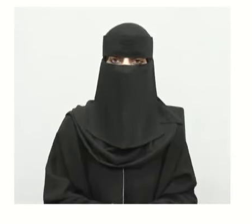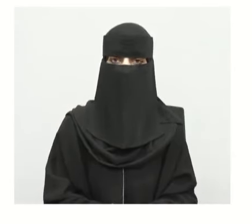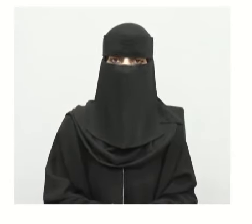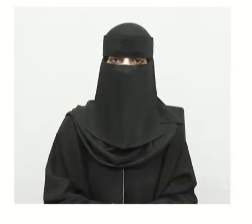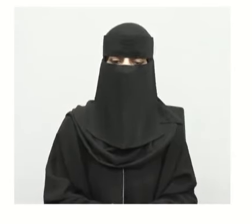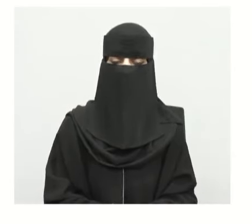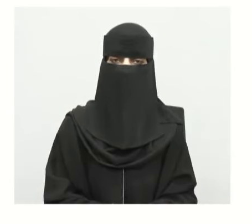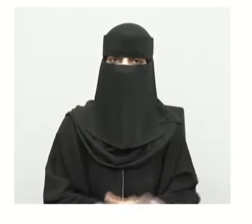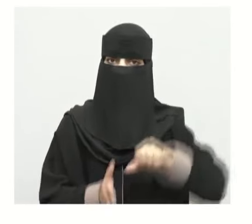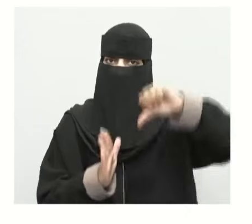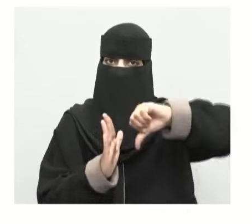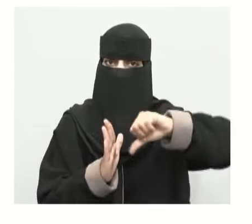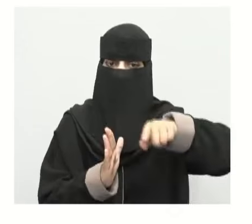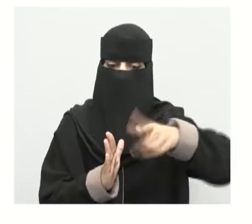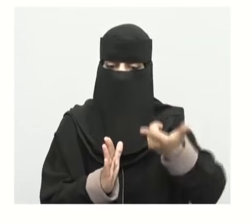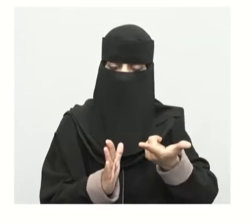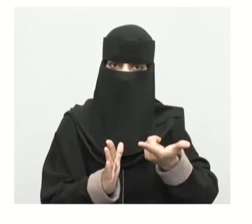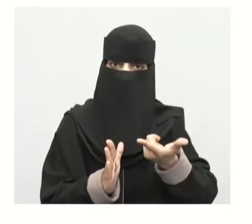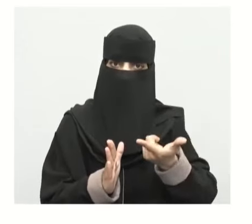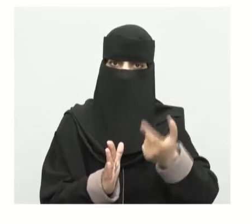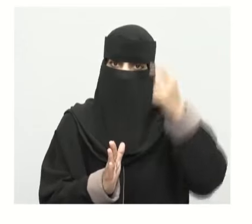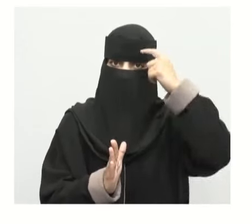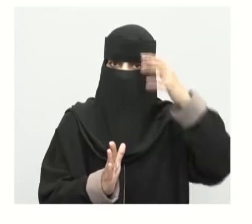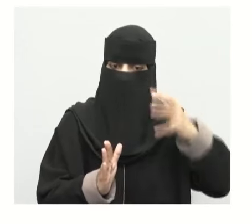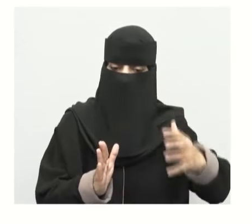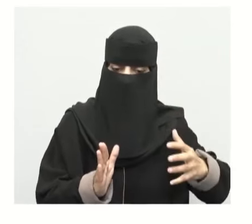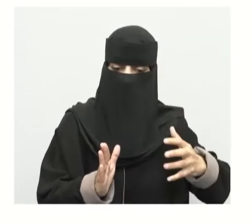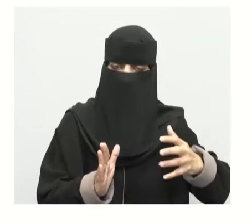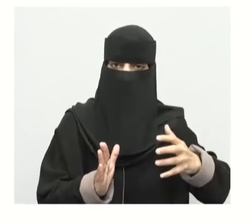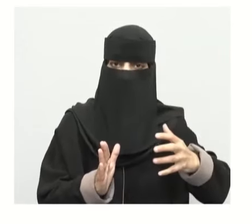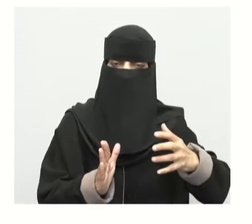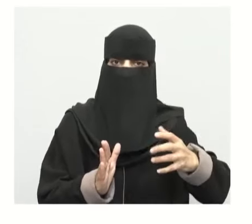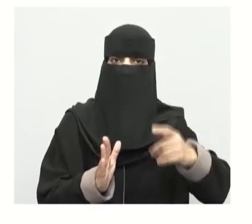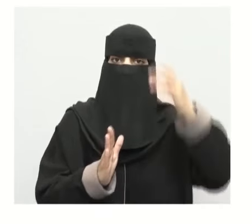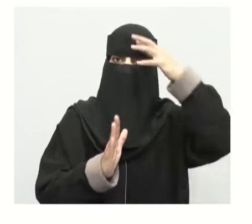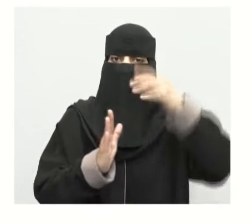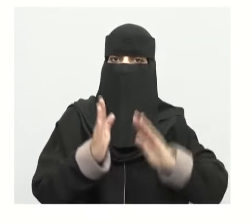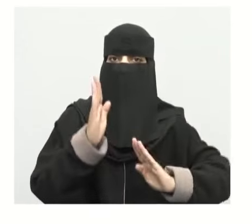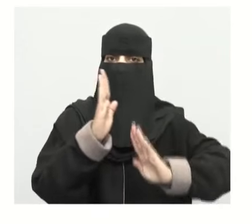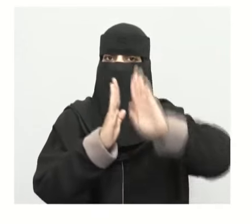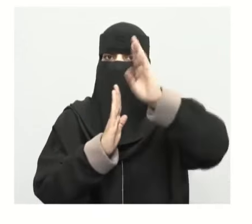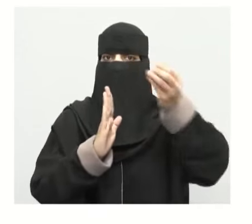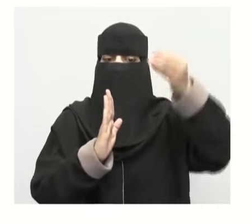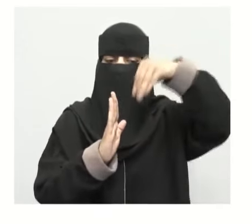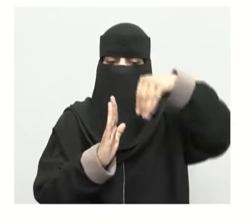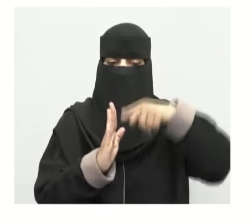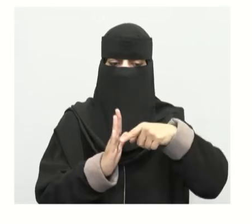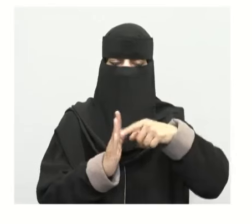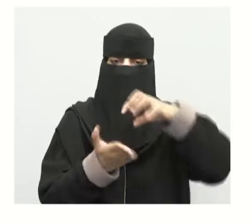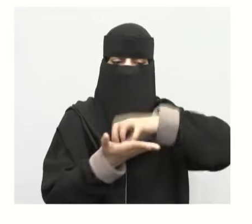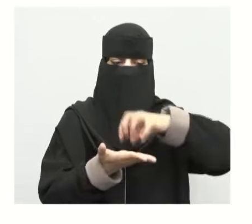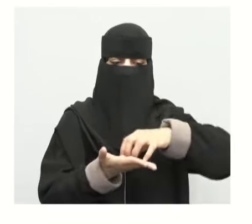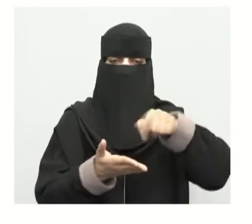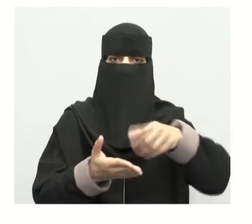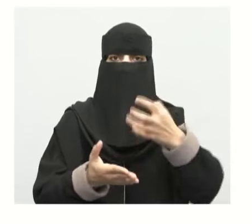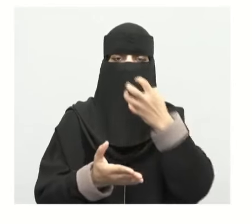المعتدل س الجبال المرتفعات الشاهقه المناطق